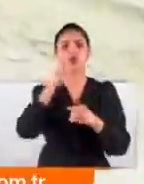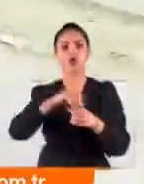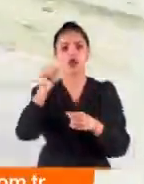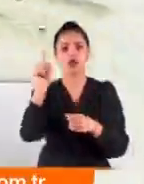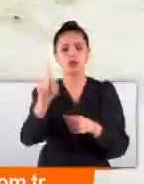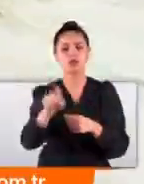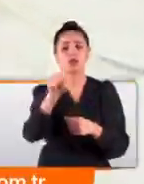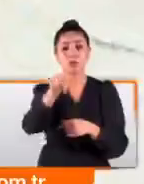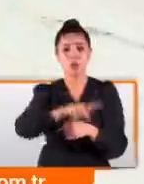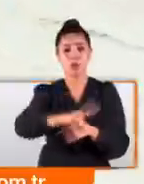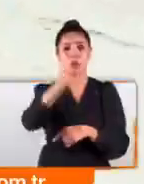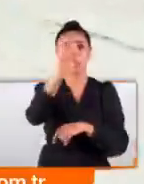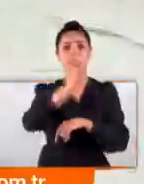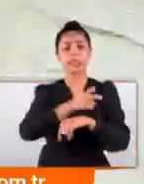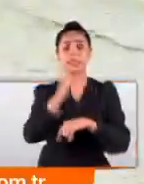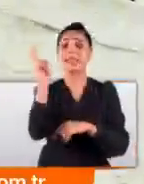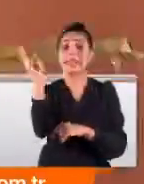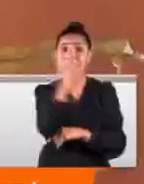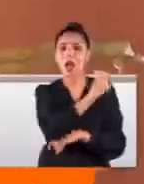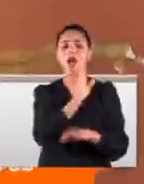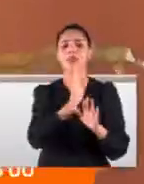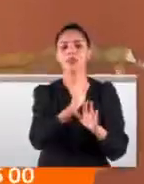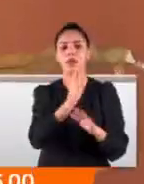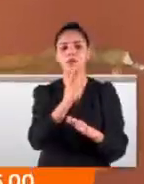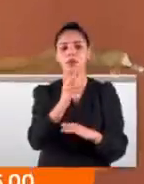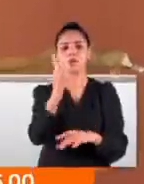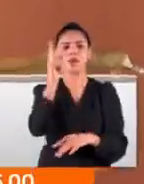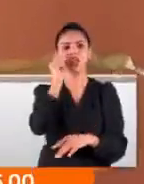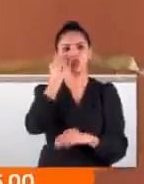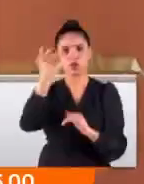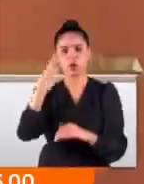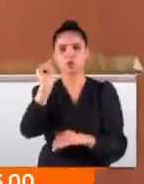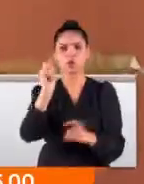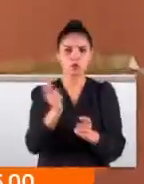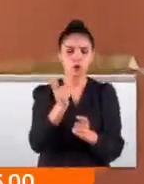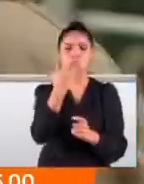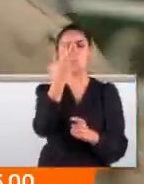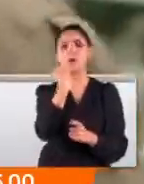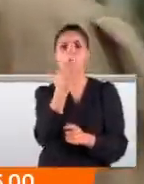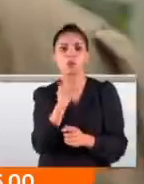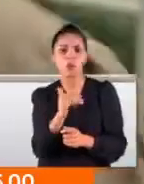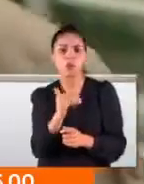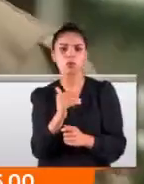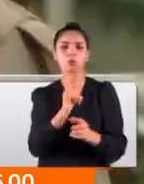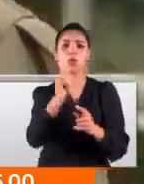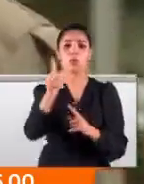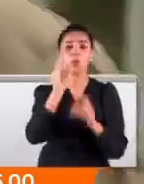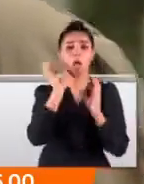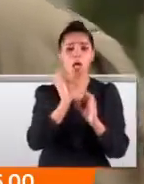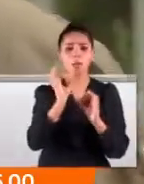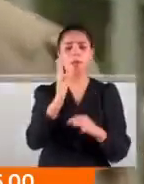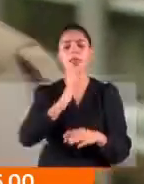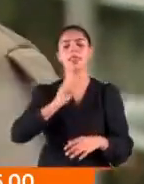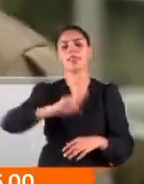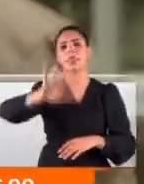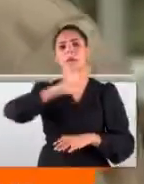yolda yaklaşık 2 ay boyunca bitmek bilmiyor. 2 kişi geliyor, 3 gün çalışıyor, 5 gün yoklar. Yani devamlı sürekli temizlemek zorunda